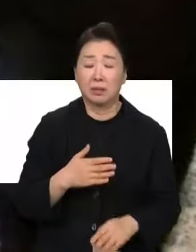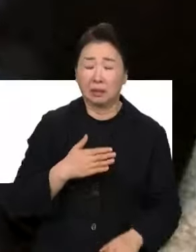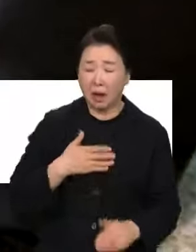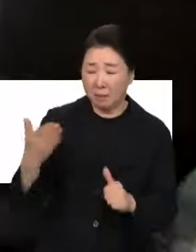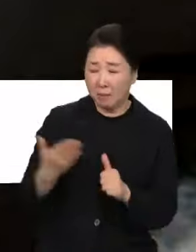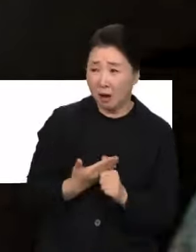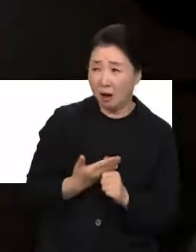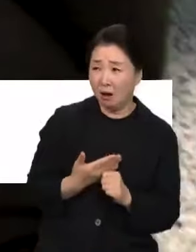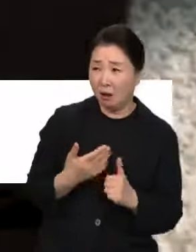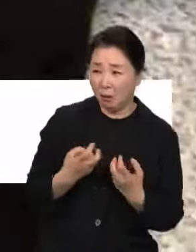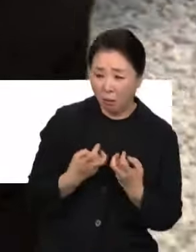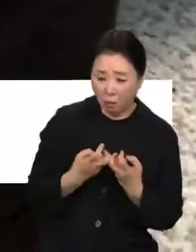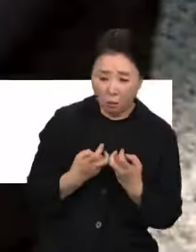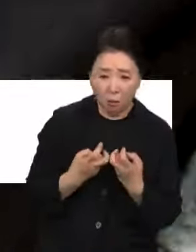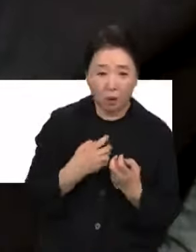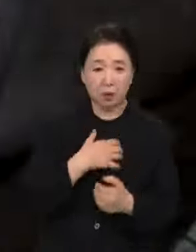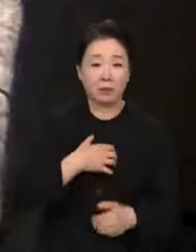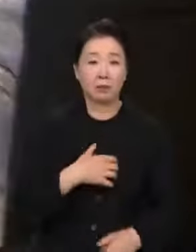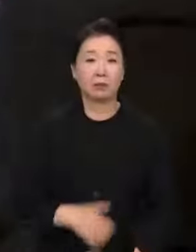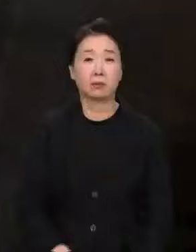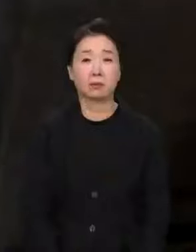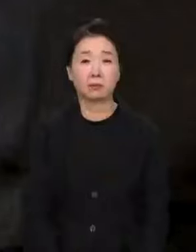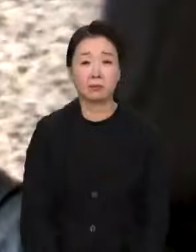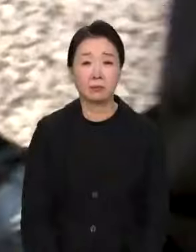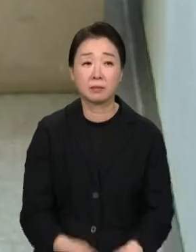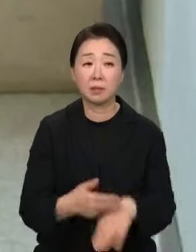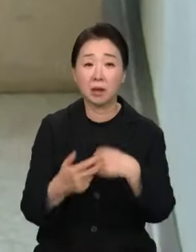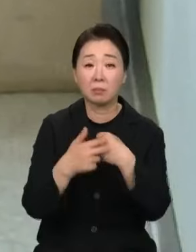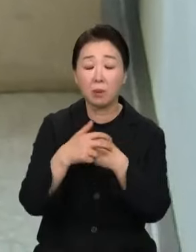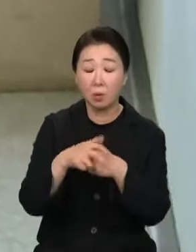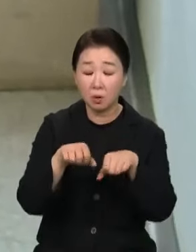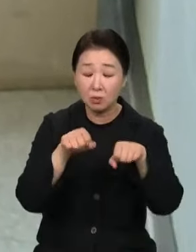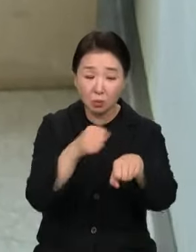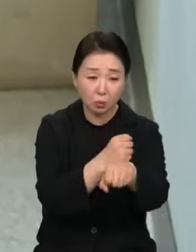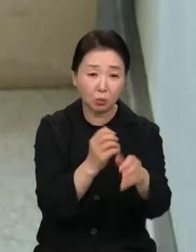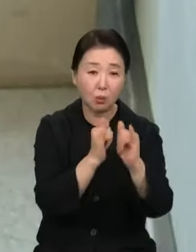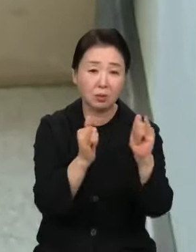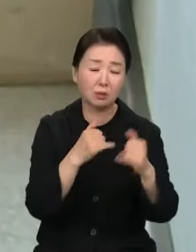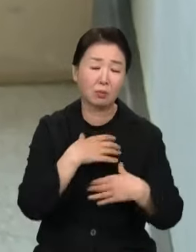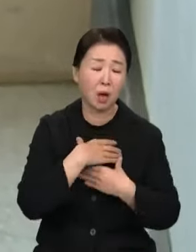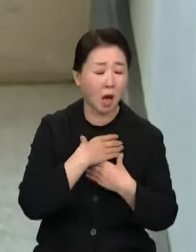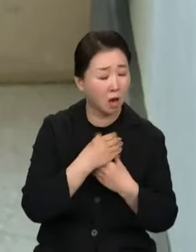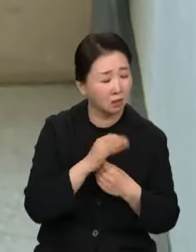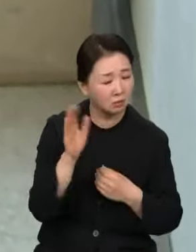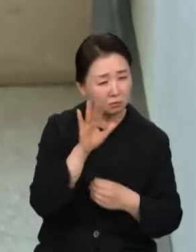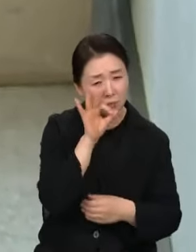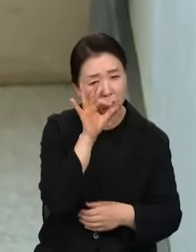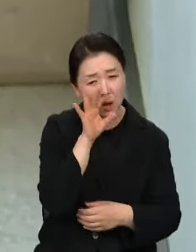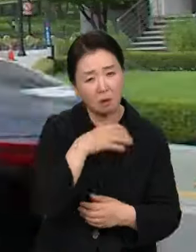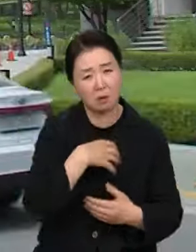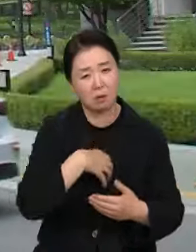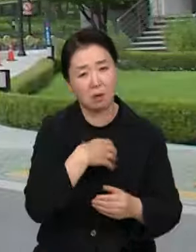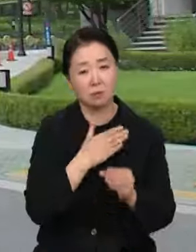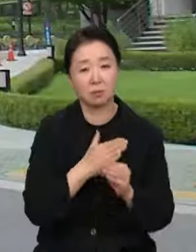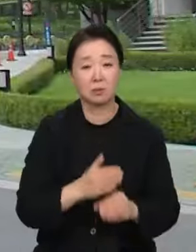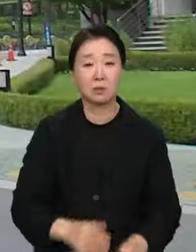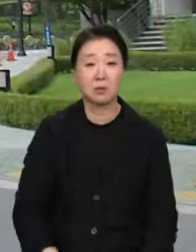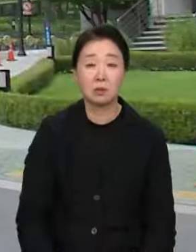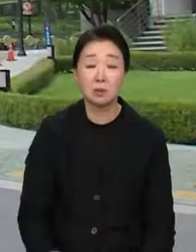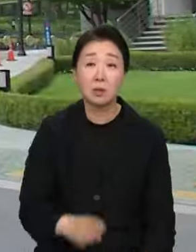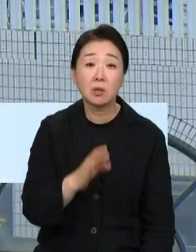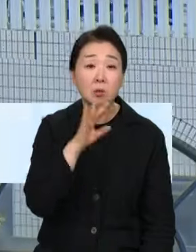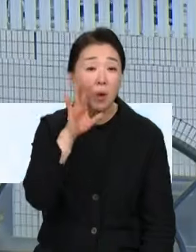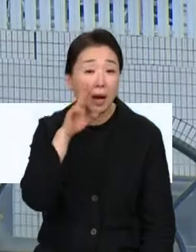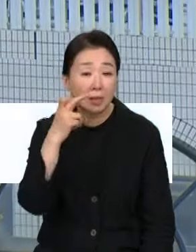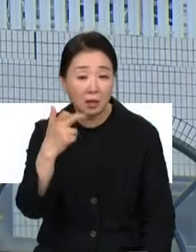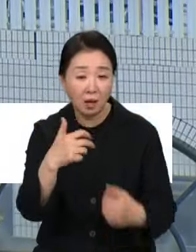말씀하셔서 사람들이 많이 좀 불안해요. 누구나 내 먹을 힘이 아닐까 이렇게. 다른 병원의 청소 노동자도 안심할 수 없는 상황입니다. 서울